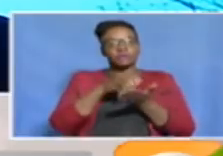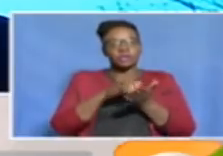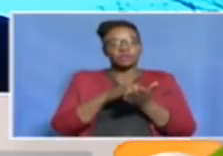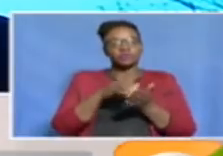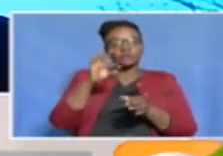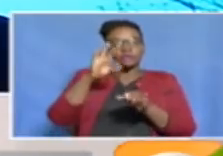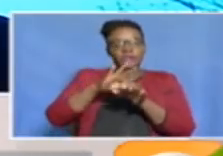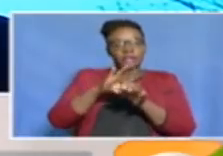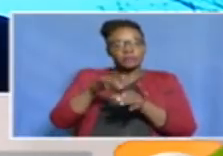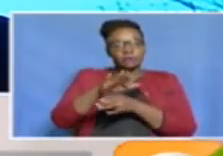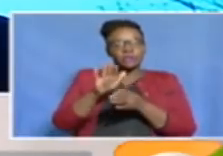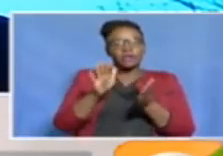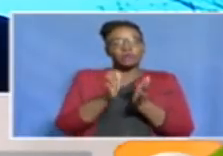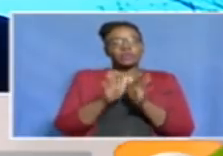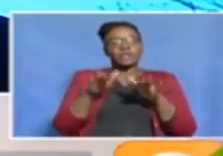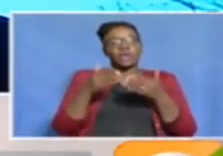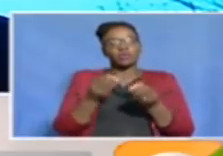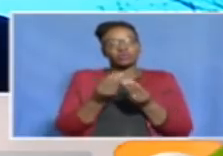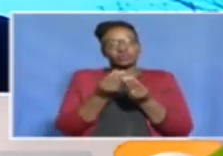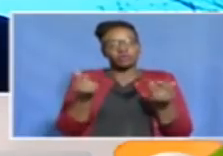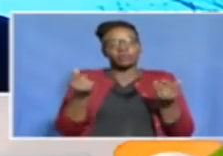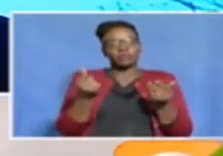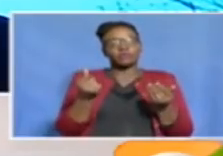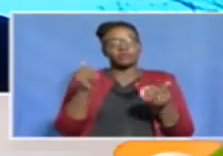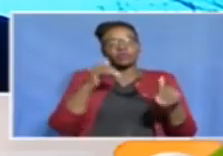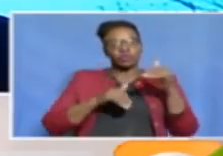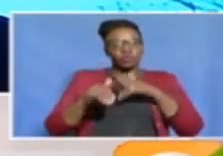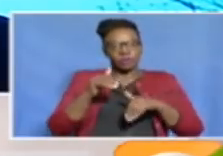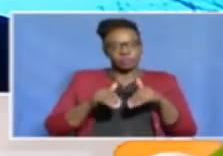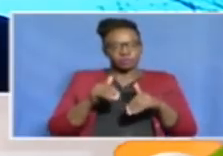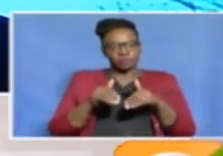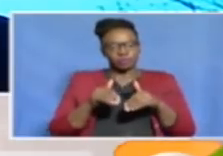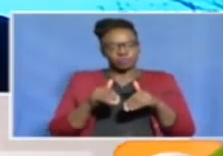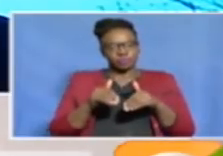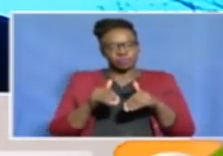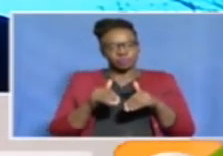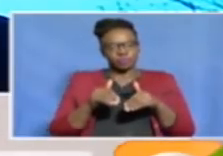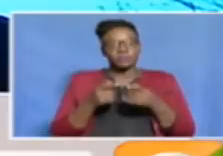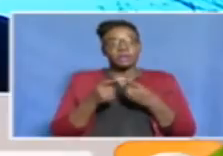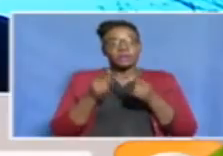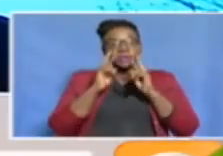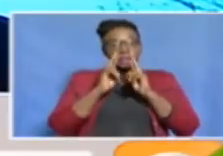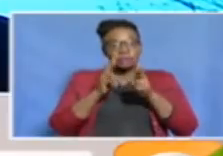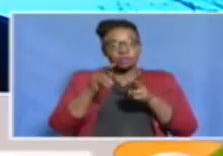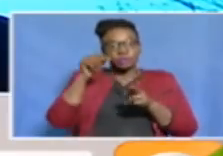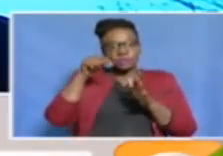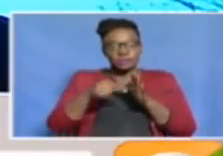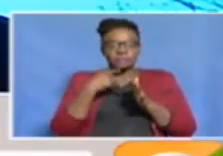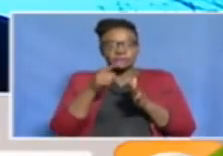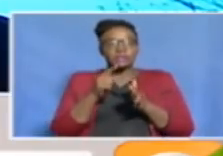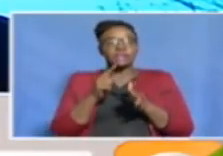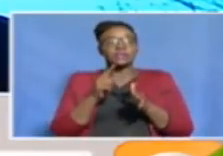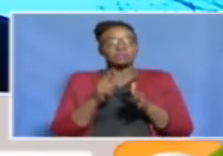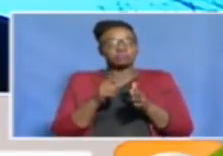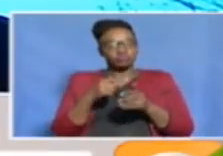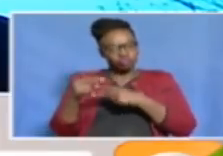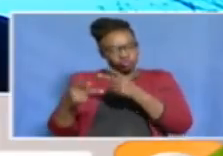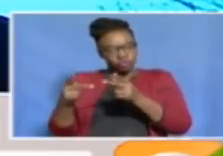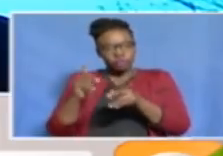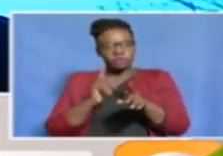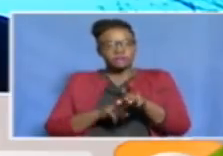na ufisadi. Lakini kama anavyotuarifu Sam Gituku, juhudi hizi zinajiri wakati ambapo mpango sawia wa